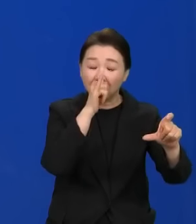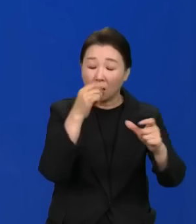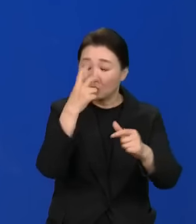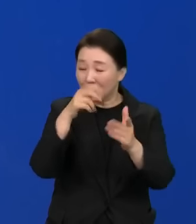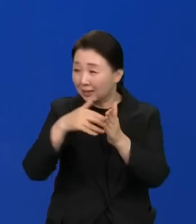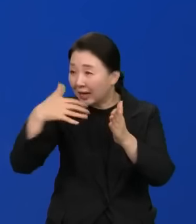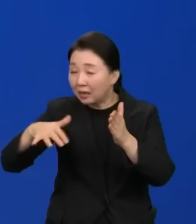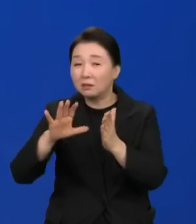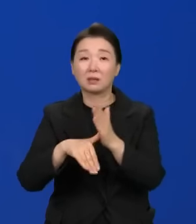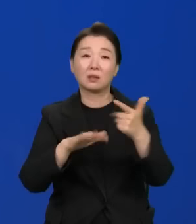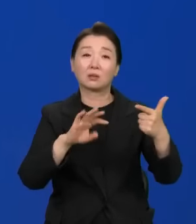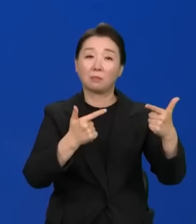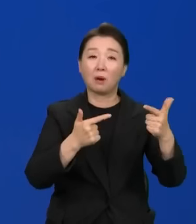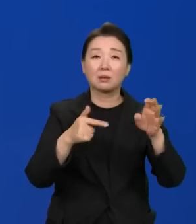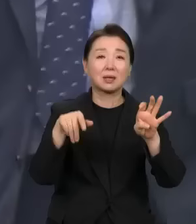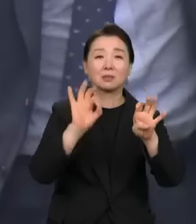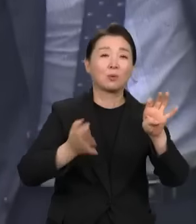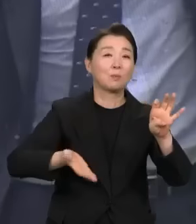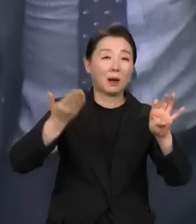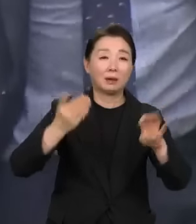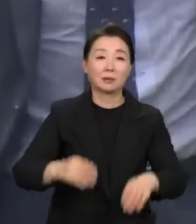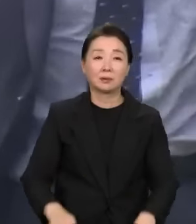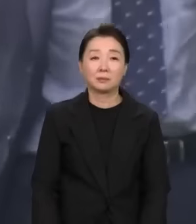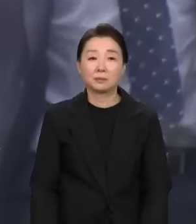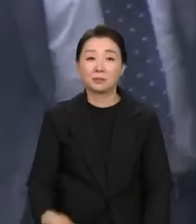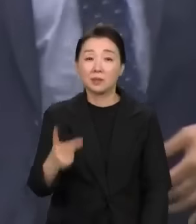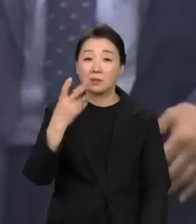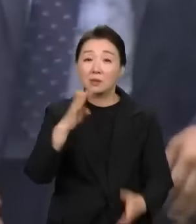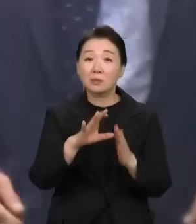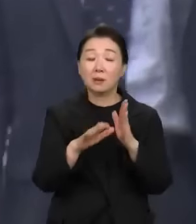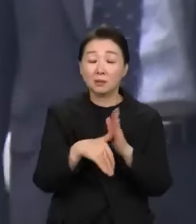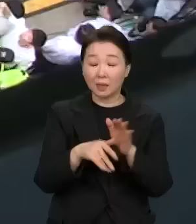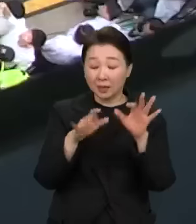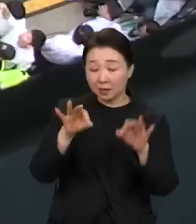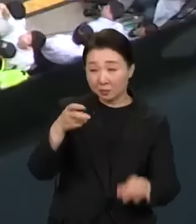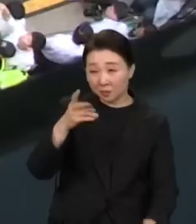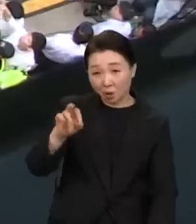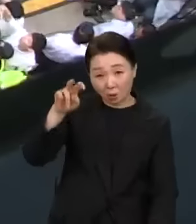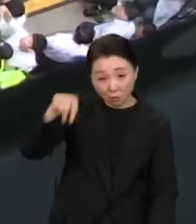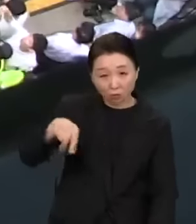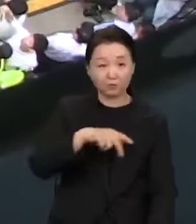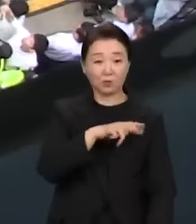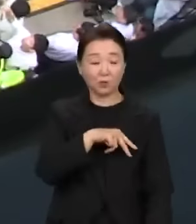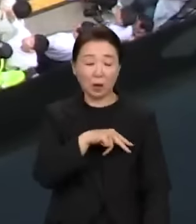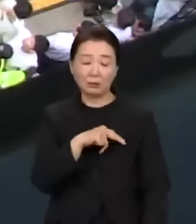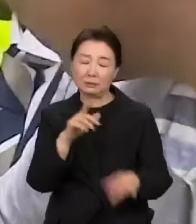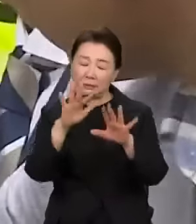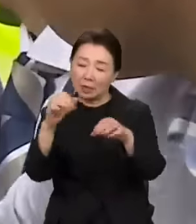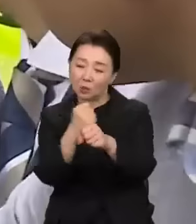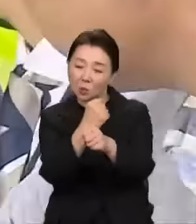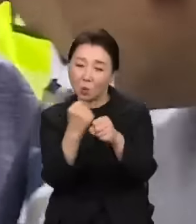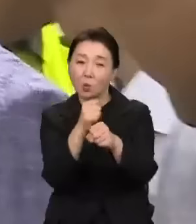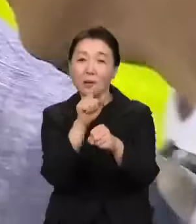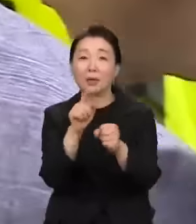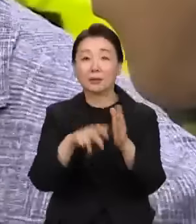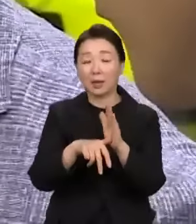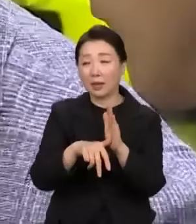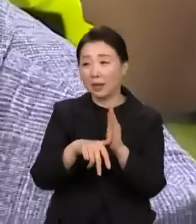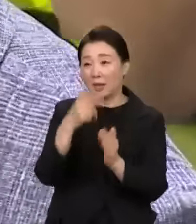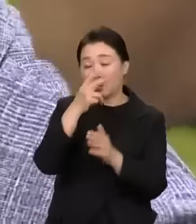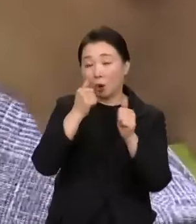6번, 40%에 달합니다. 2018년 김경수 전 민주당 의원의 댓글 조작 의혹 특검 때는 경찰 수사가